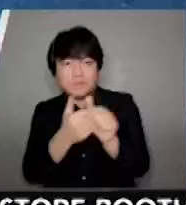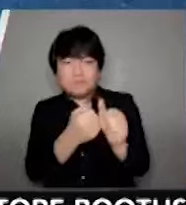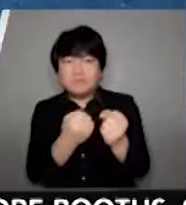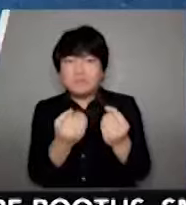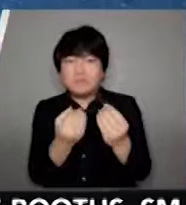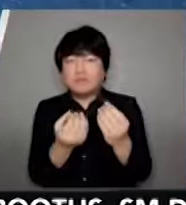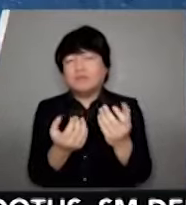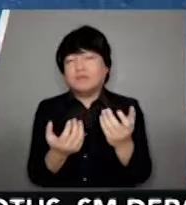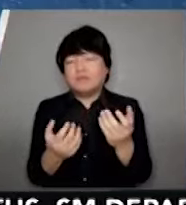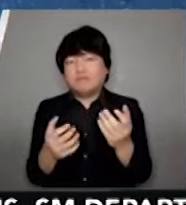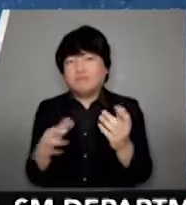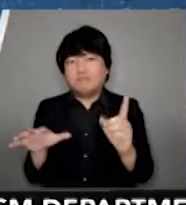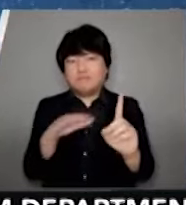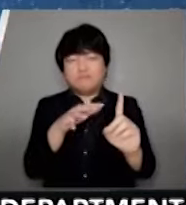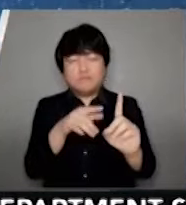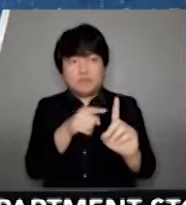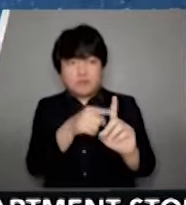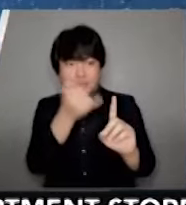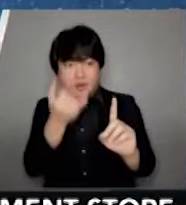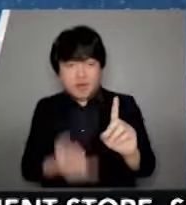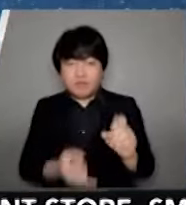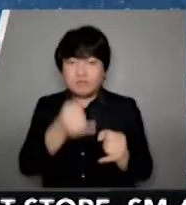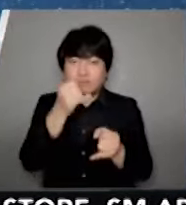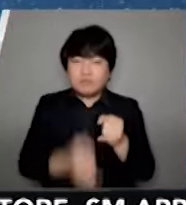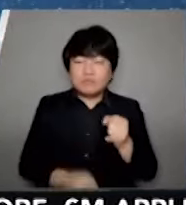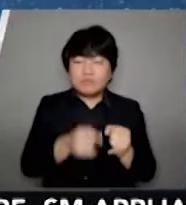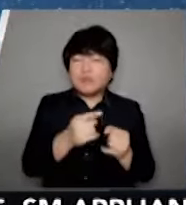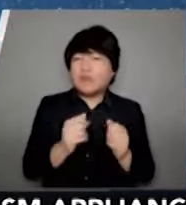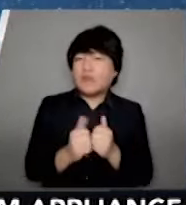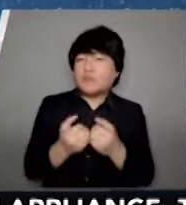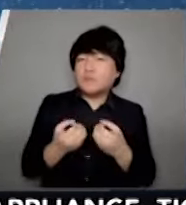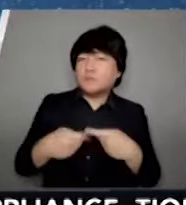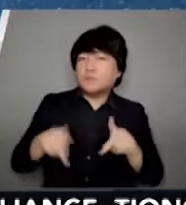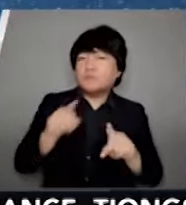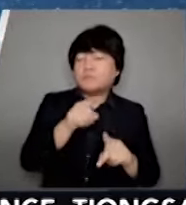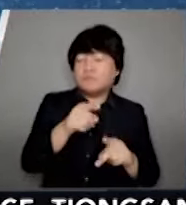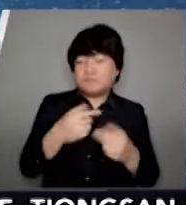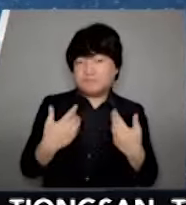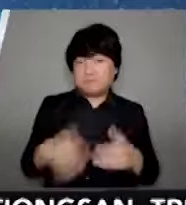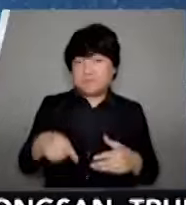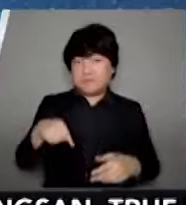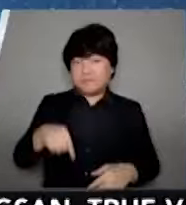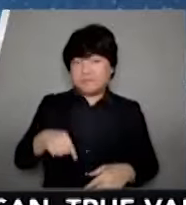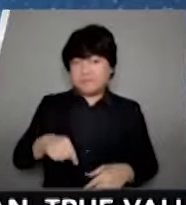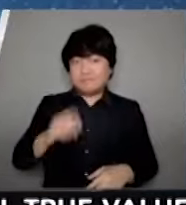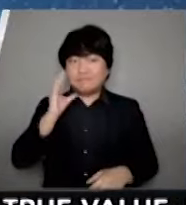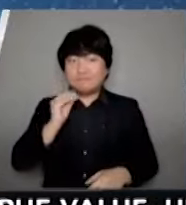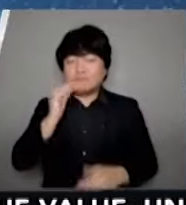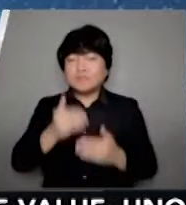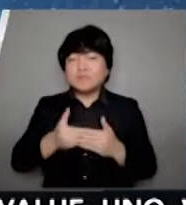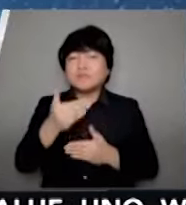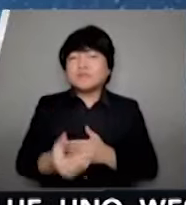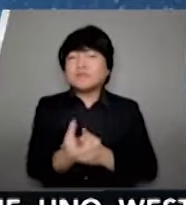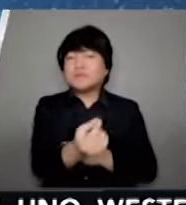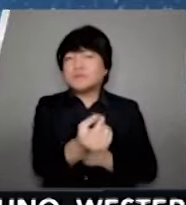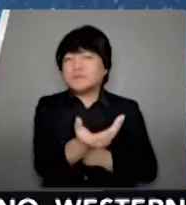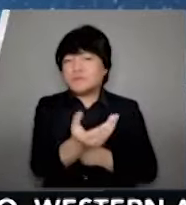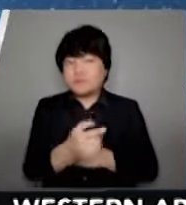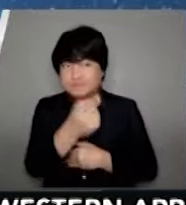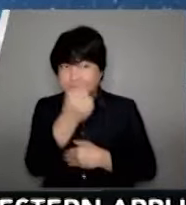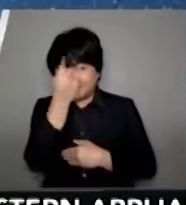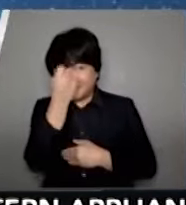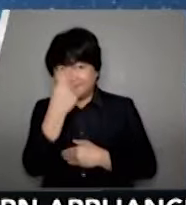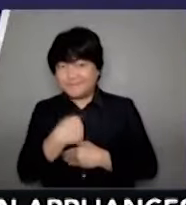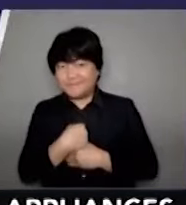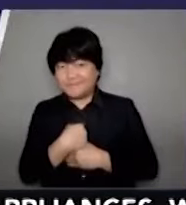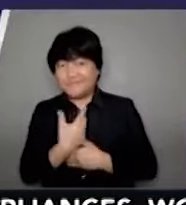use this opportunity even after your super bad journey? I think you understand that. Ayan,